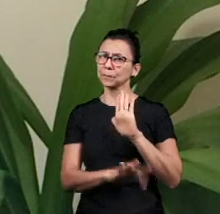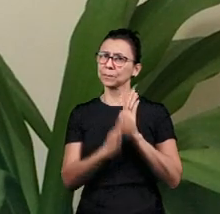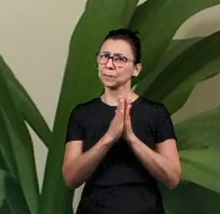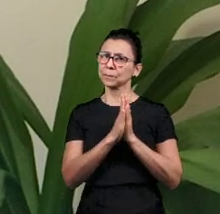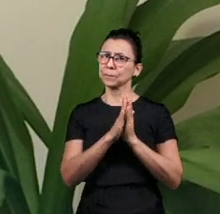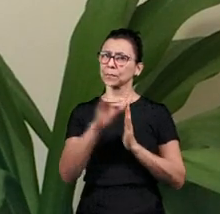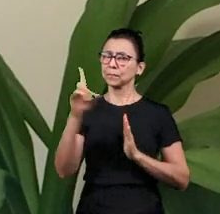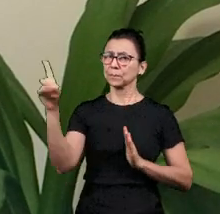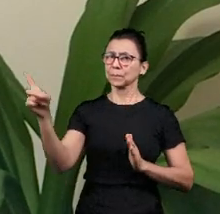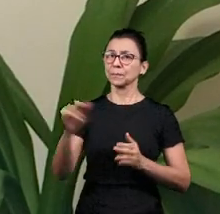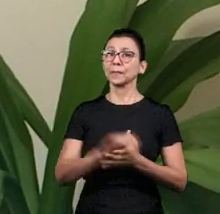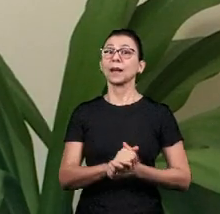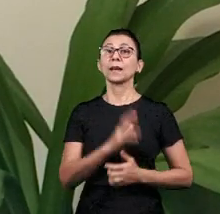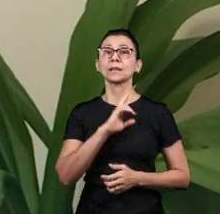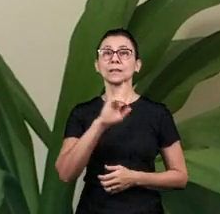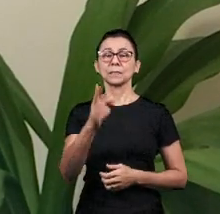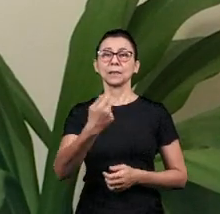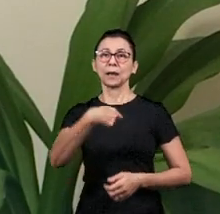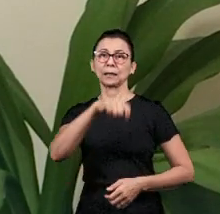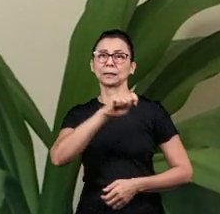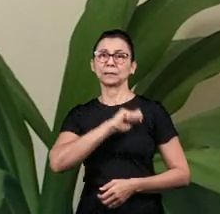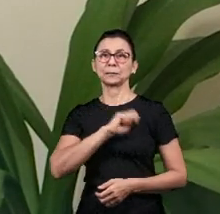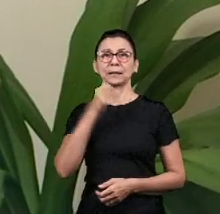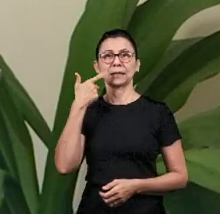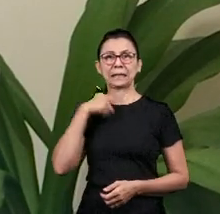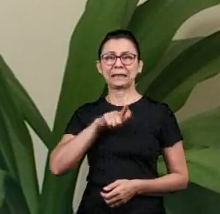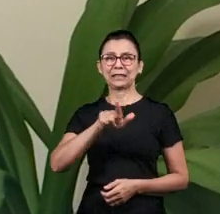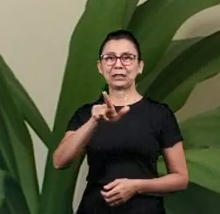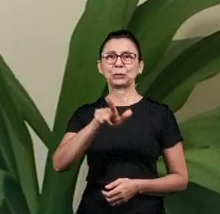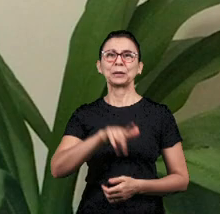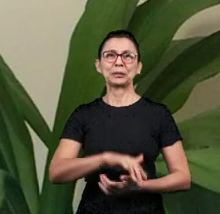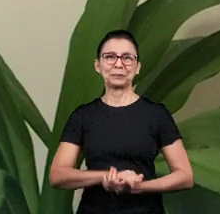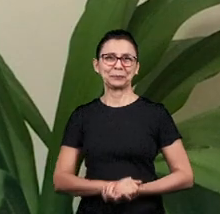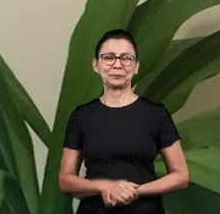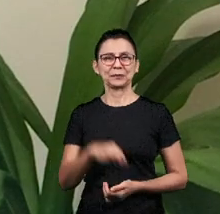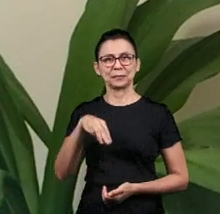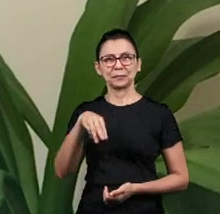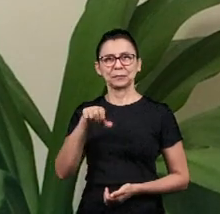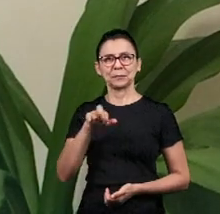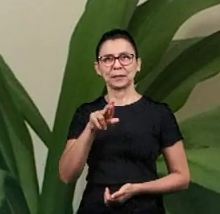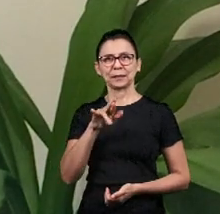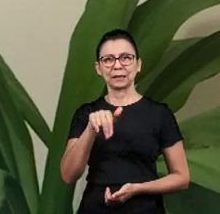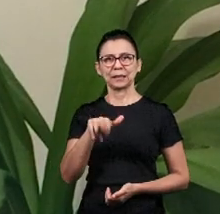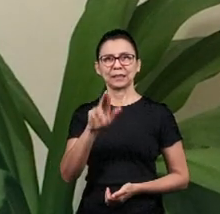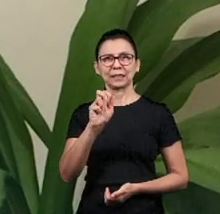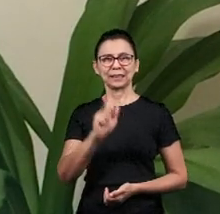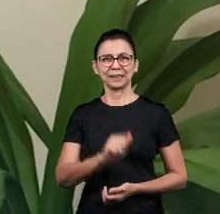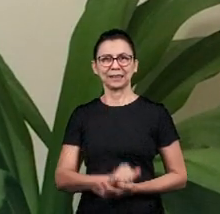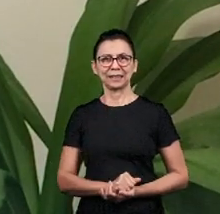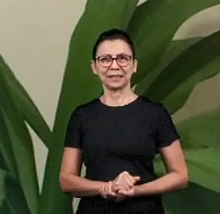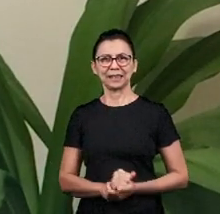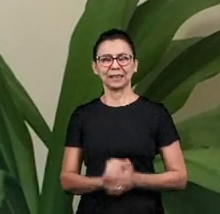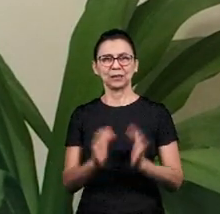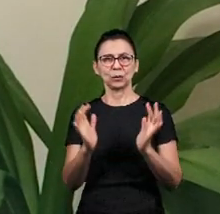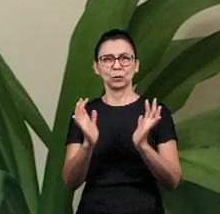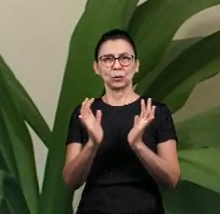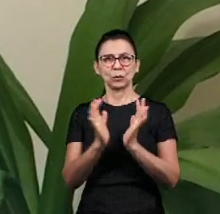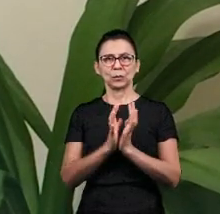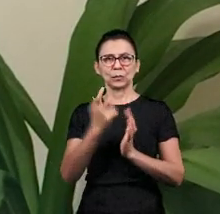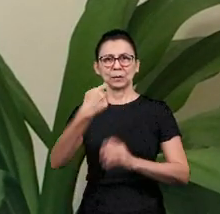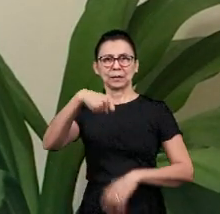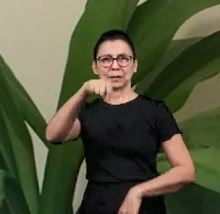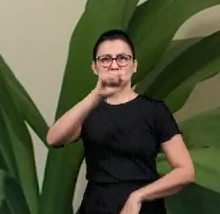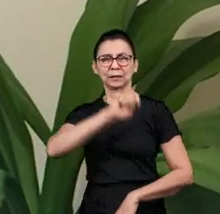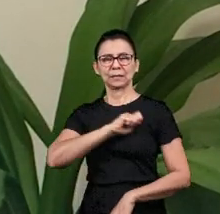Nous allons voir une réponse qui sera donnée en langue espagnole avec la jeune Mariana qui vient